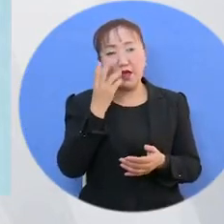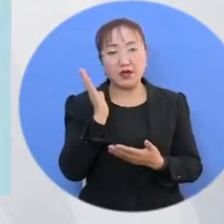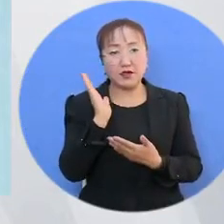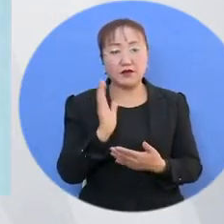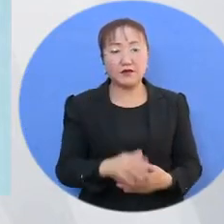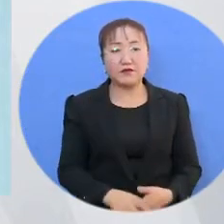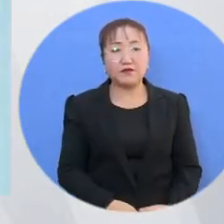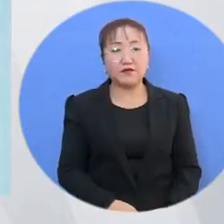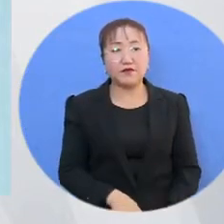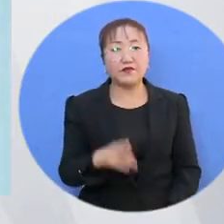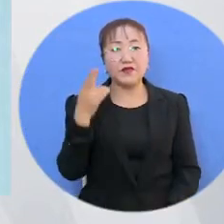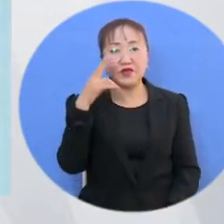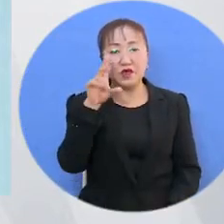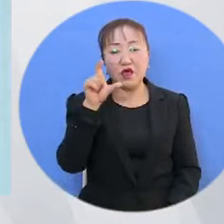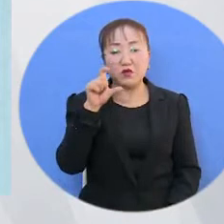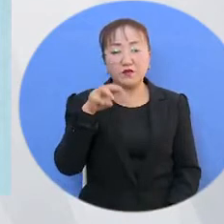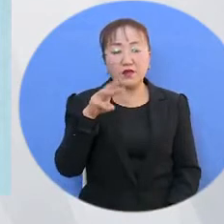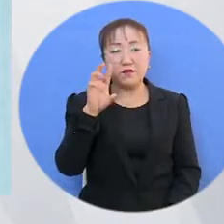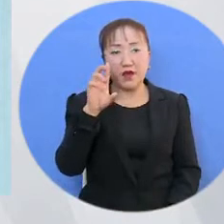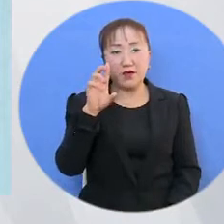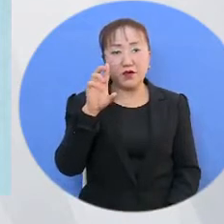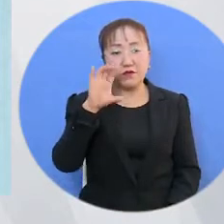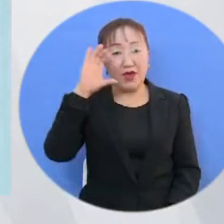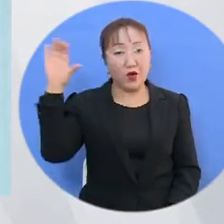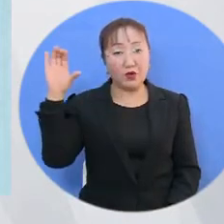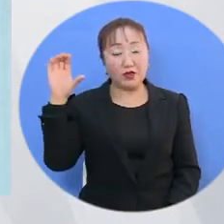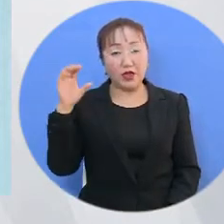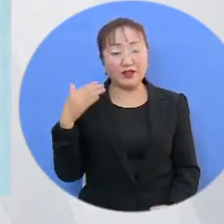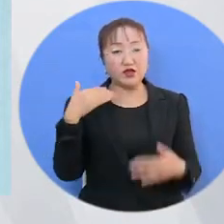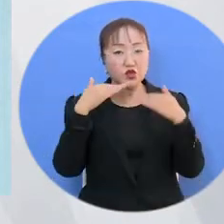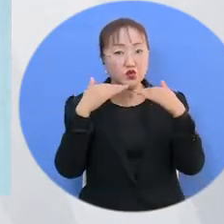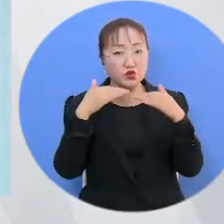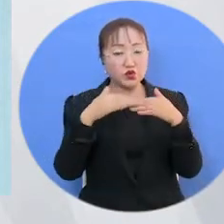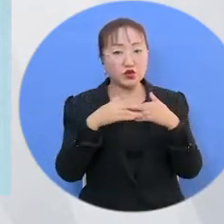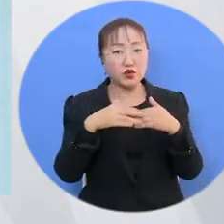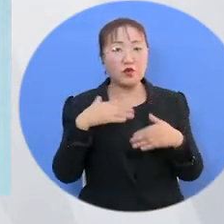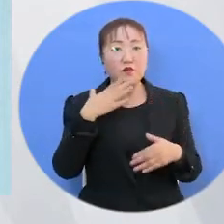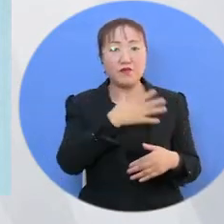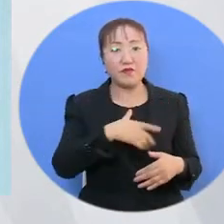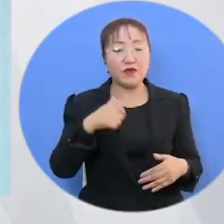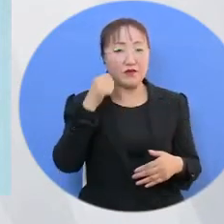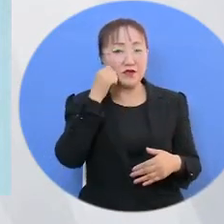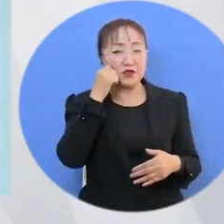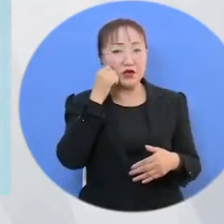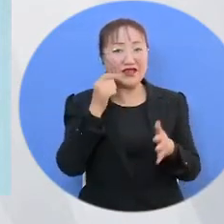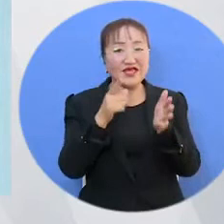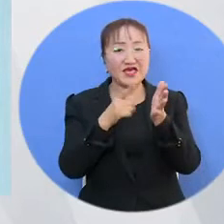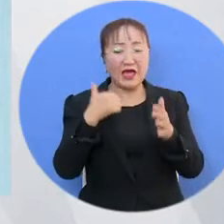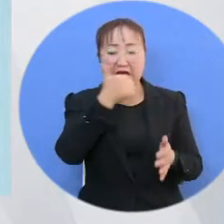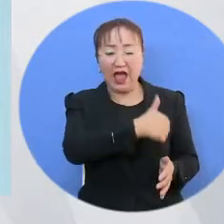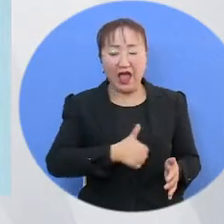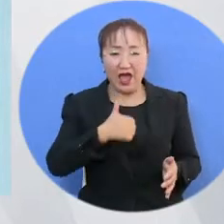байгууллагын зөвлөмжлснөөр хүний биеийн би физиологийн одоо хэрэгцээг бүрэн хэмжээнд хангахын тулд та